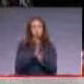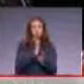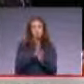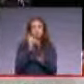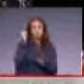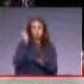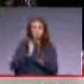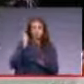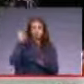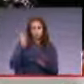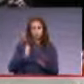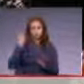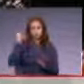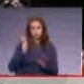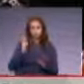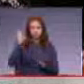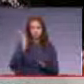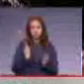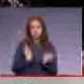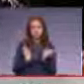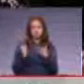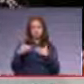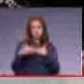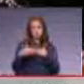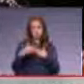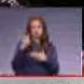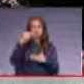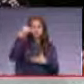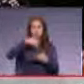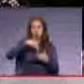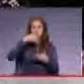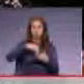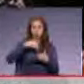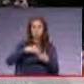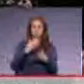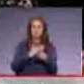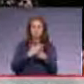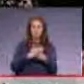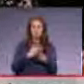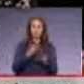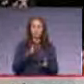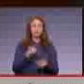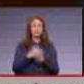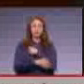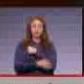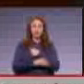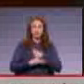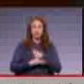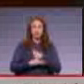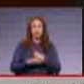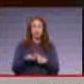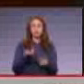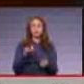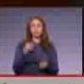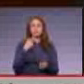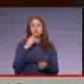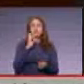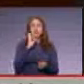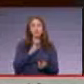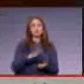على حاجة اهو علشان المرضى الغير قادرين خالص خالص خالص. يعني اللي عنده دواء ومش